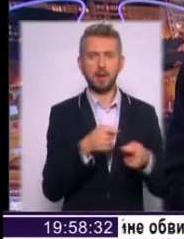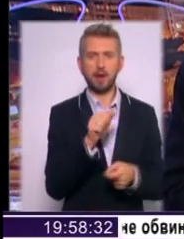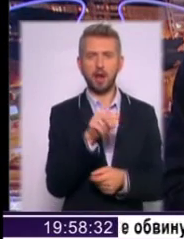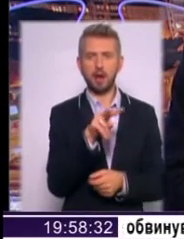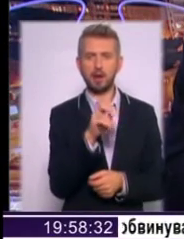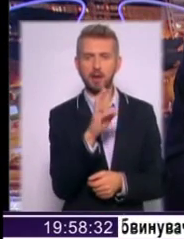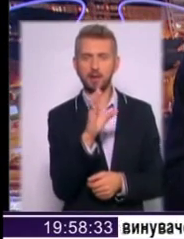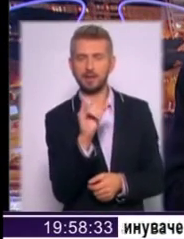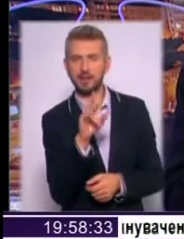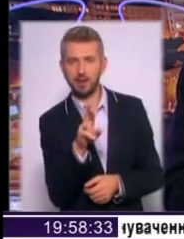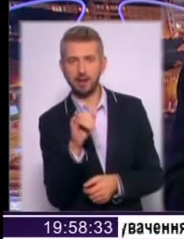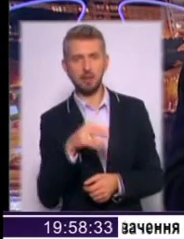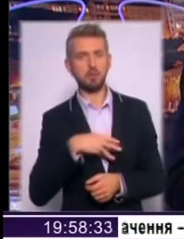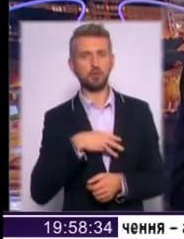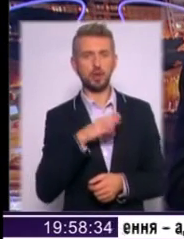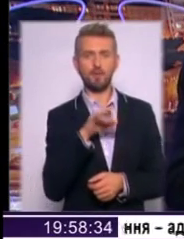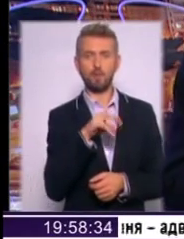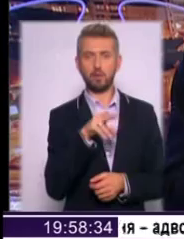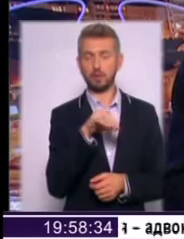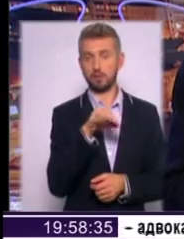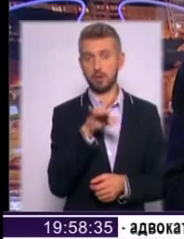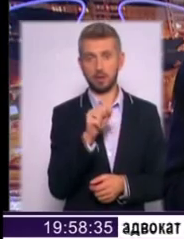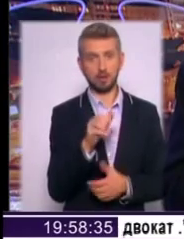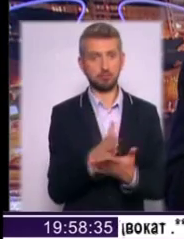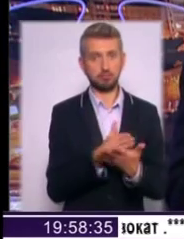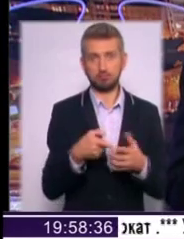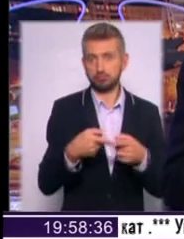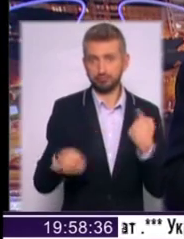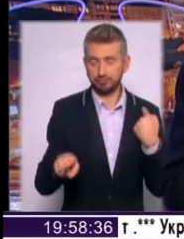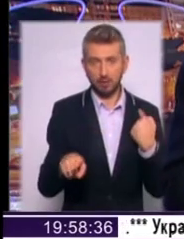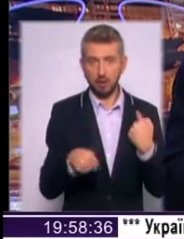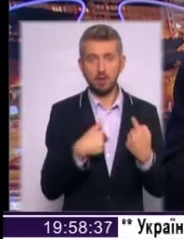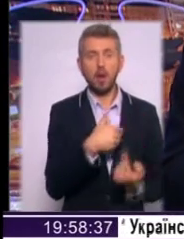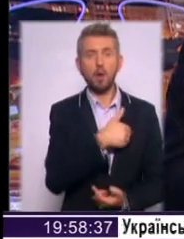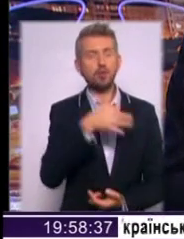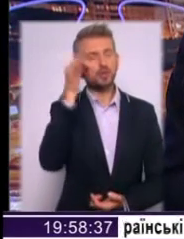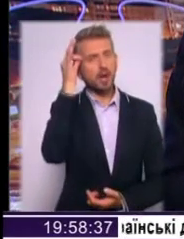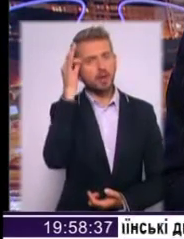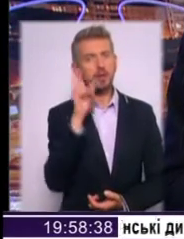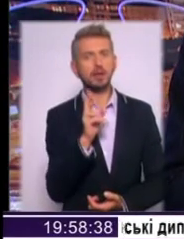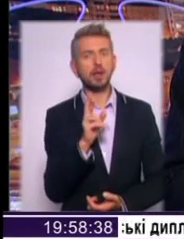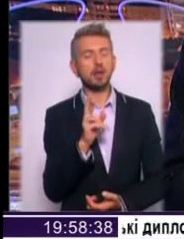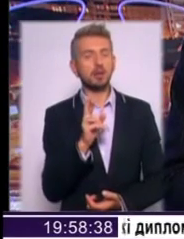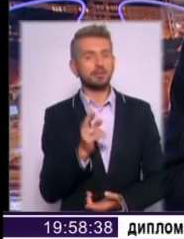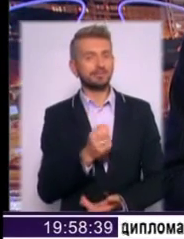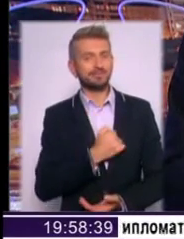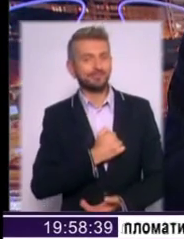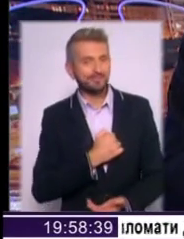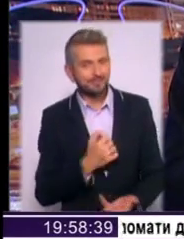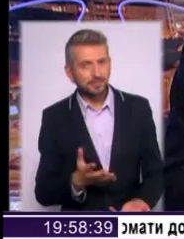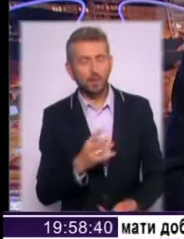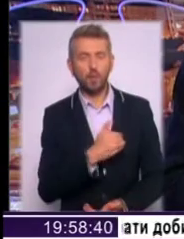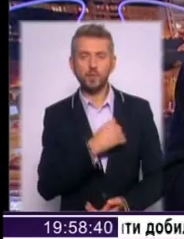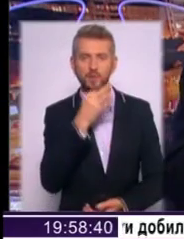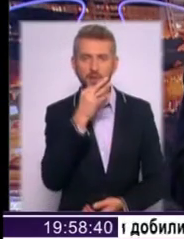патріарха Алексія і митрополита Володимира, це абсолютно неправильно. Я хочу вам нагадати, що, як це нам не прикро, но хочу сказати,